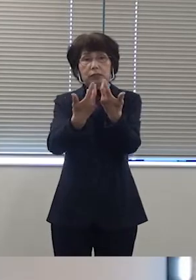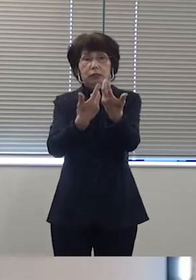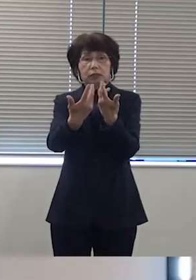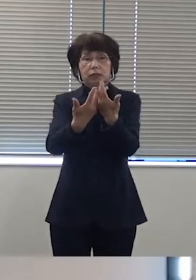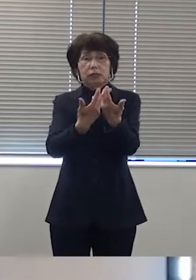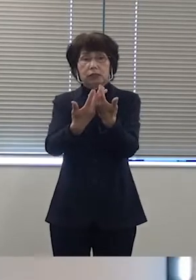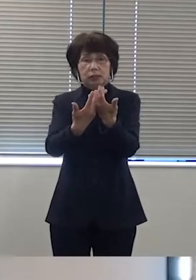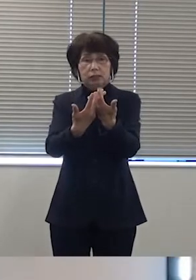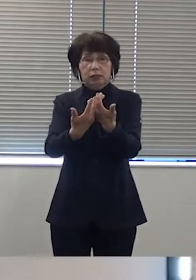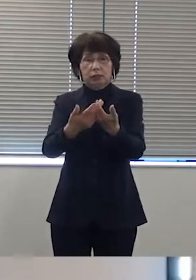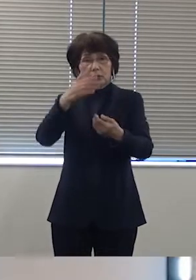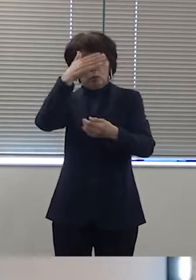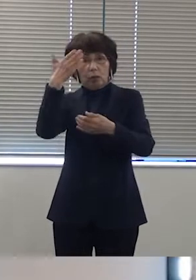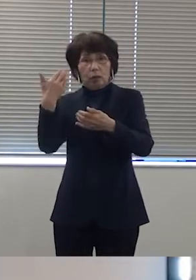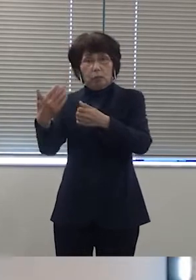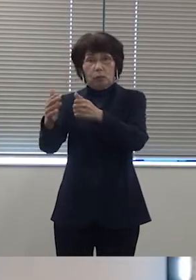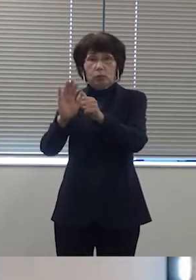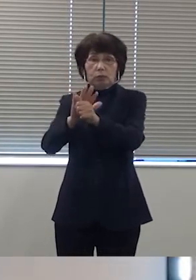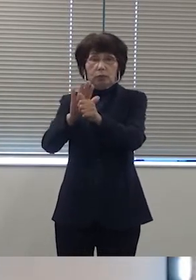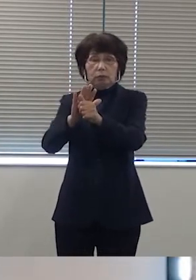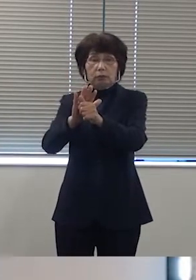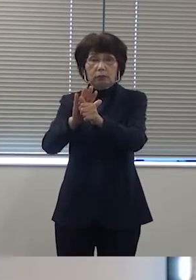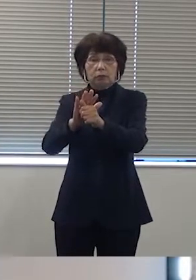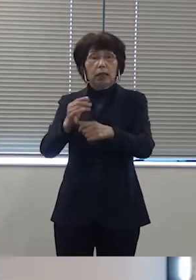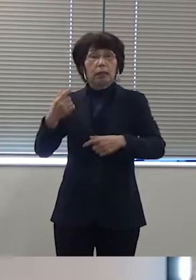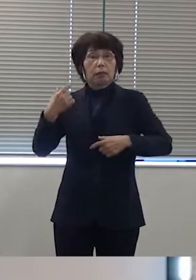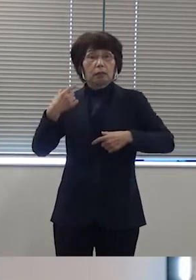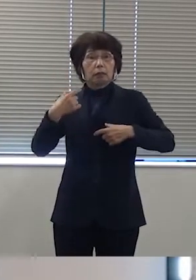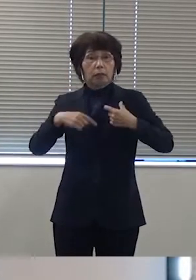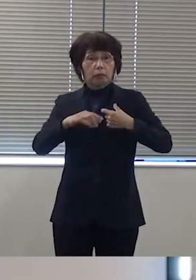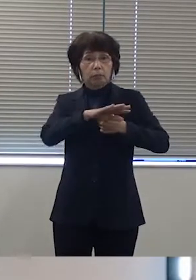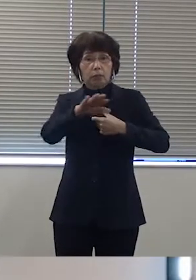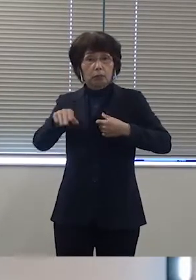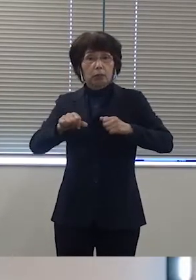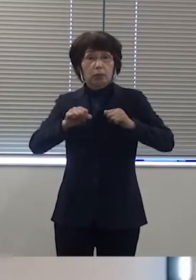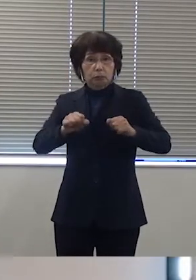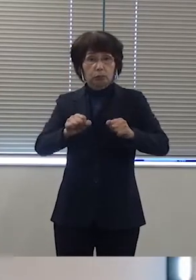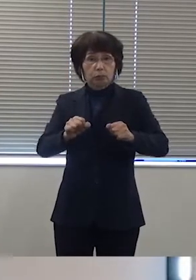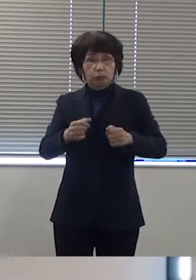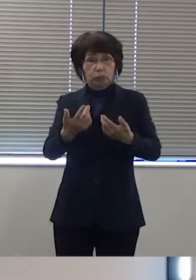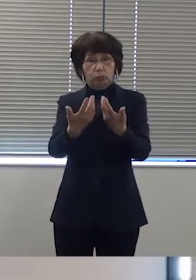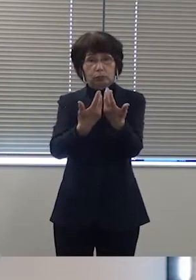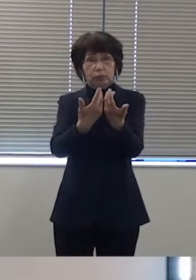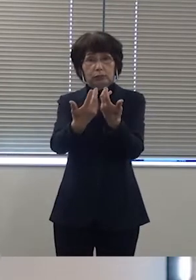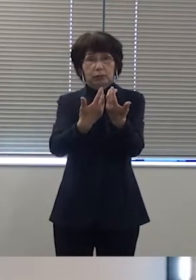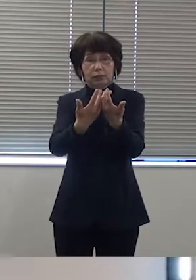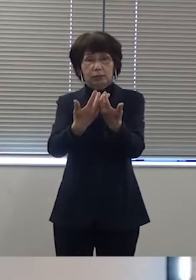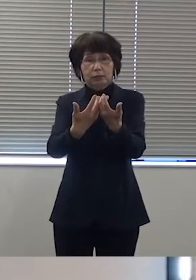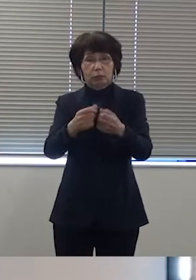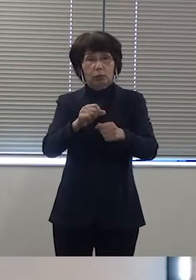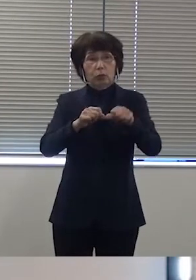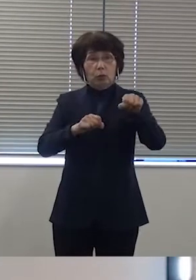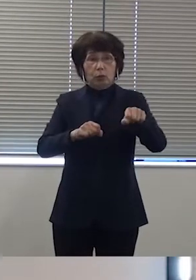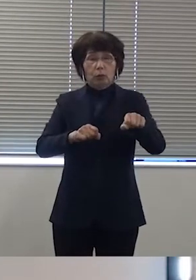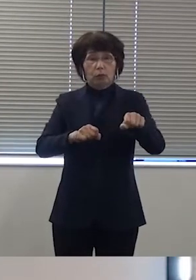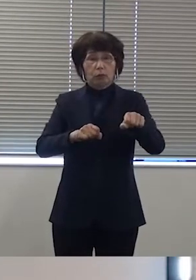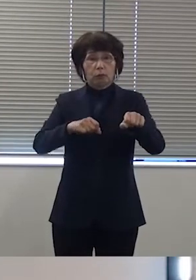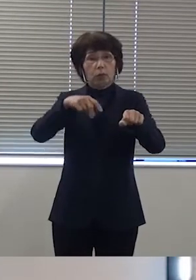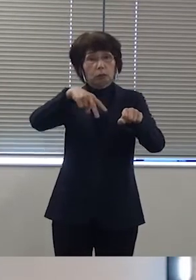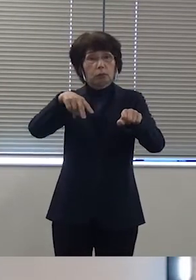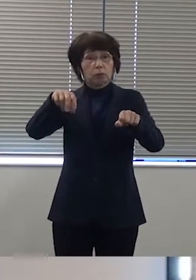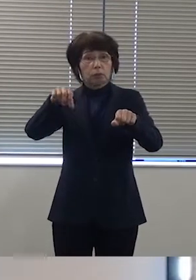います医療一活性化のための活動やSNS 等を活用いたしました情報発信に必要な経費を補